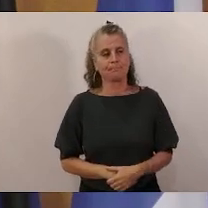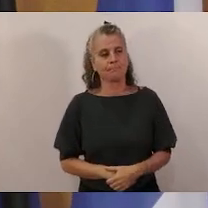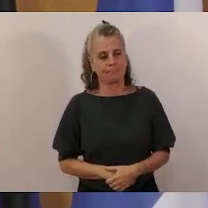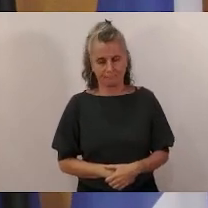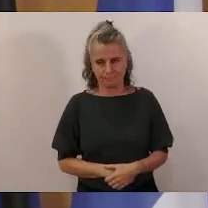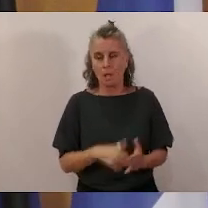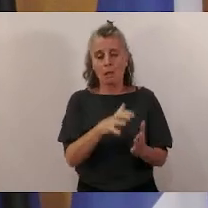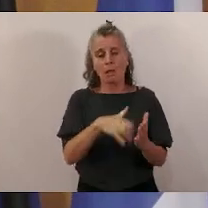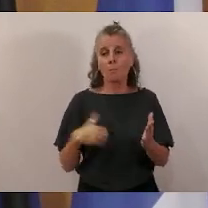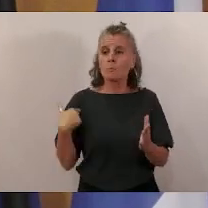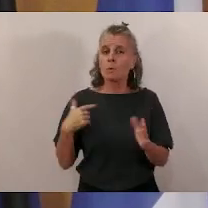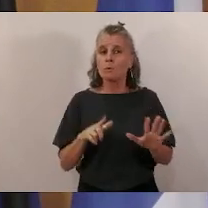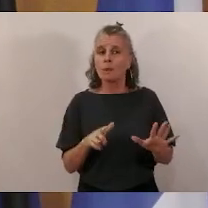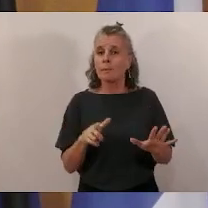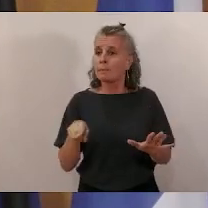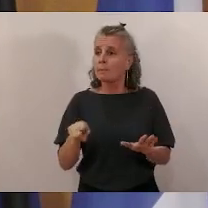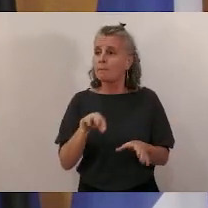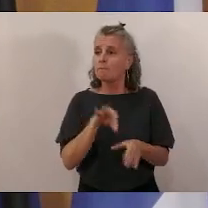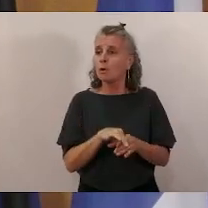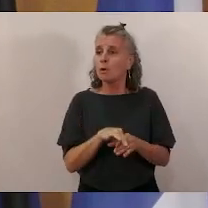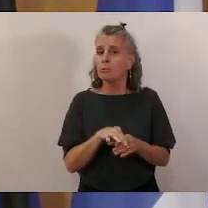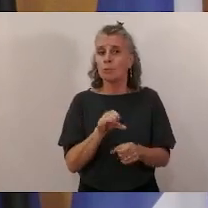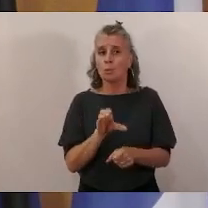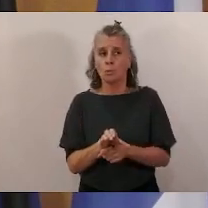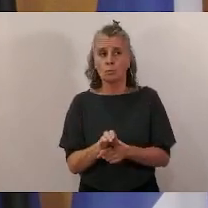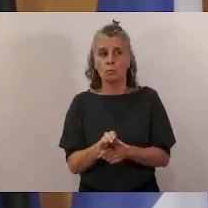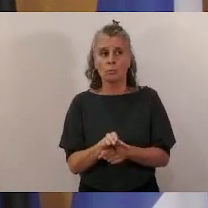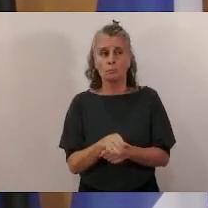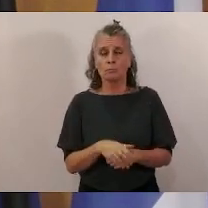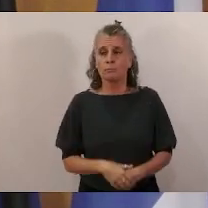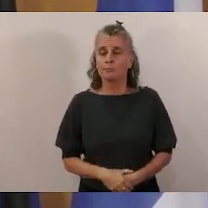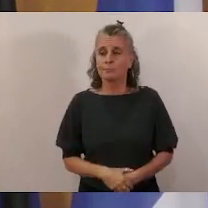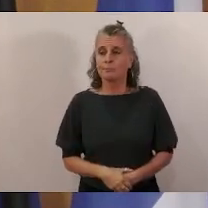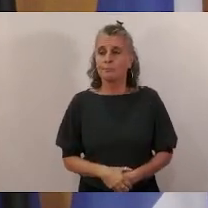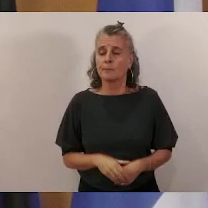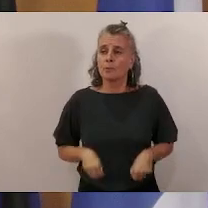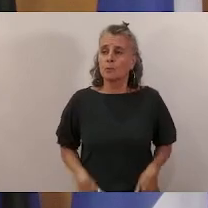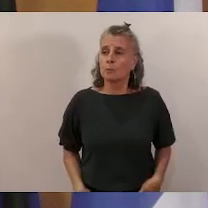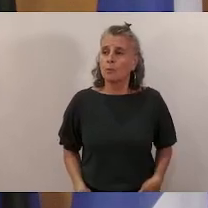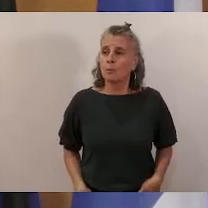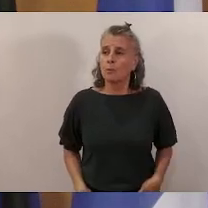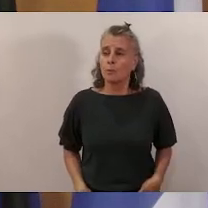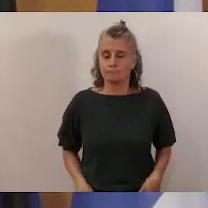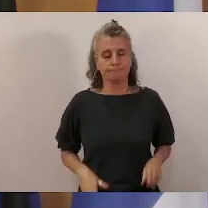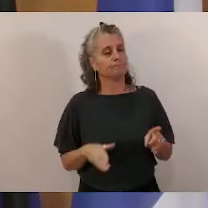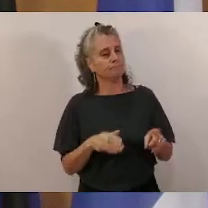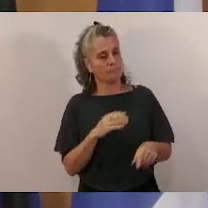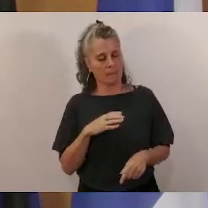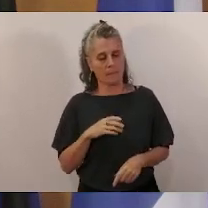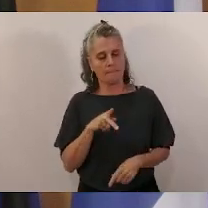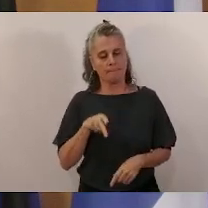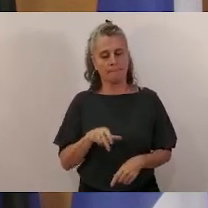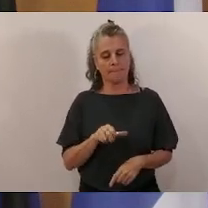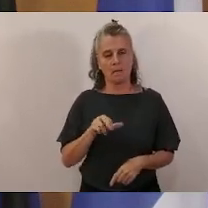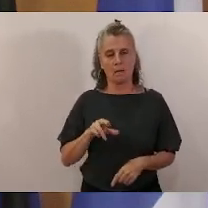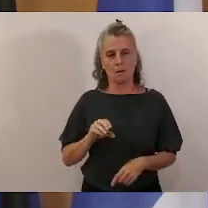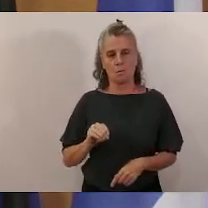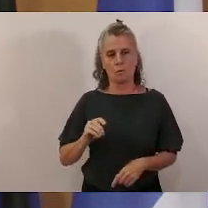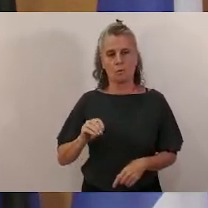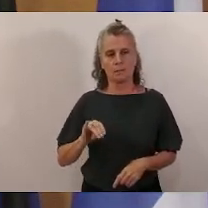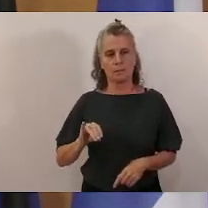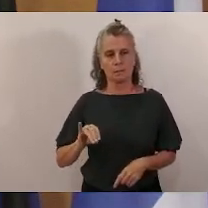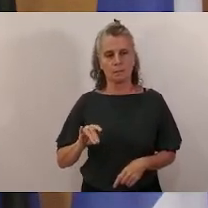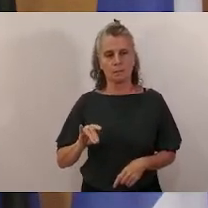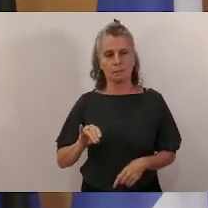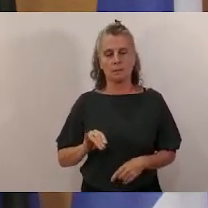Je mets au voie le rapport numéro 7. Donc, y a-t-il des contre ? Des abstentions ? Madame Parodi, avis favorable